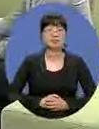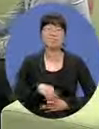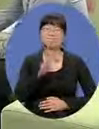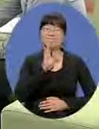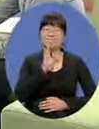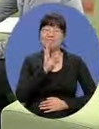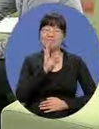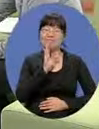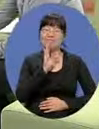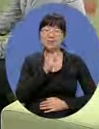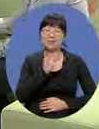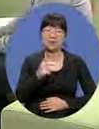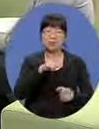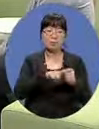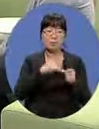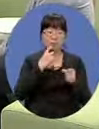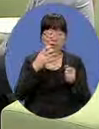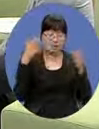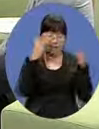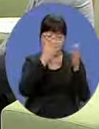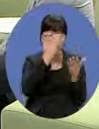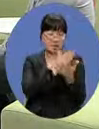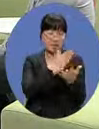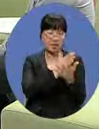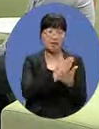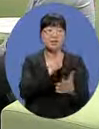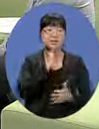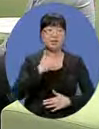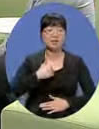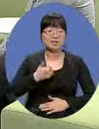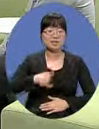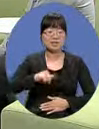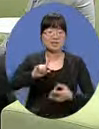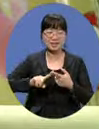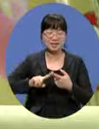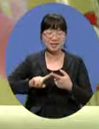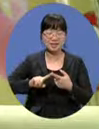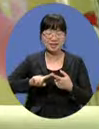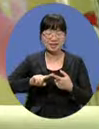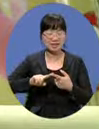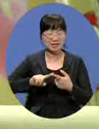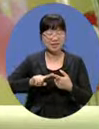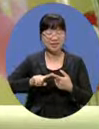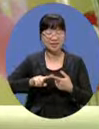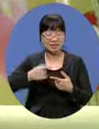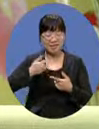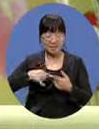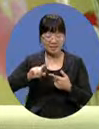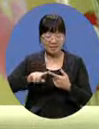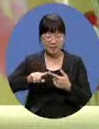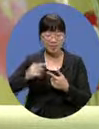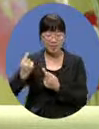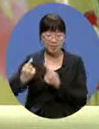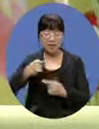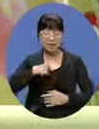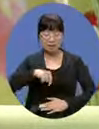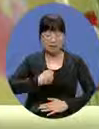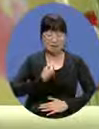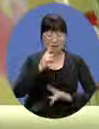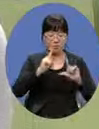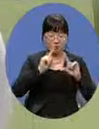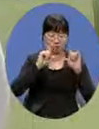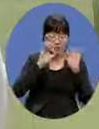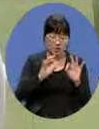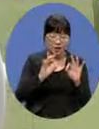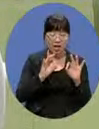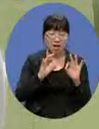그래요. 너무 그 목표에만 너무 집중하지 말고 정말 내 자신에 대해서 내 마음의 평정심이 먼저 와야지 아이의 떼쓰는 거에